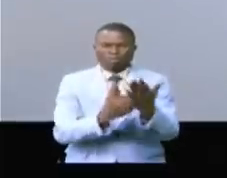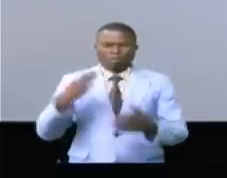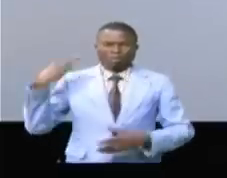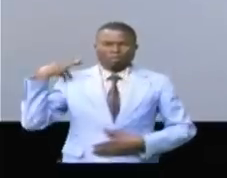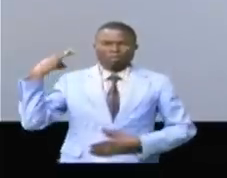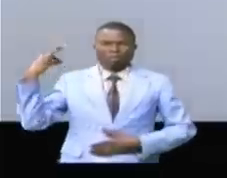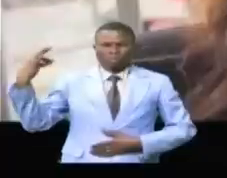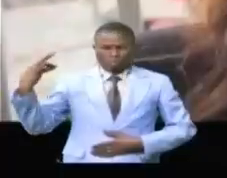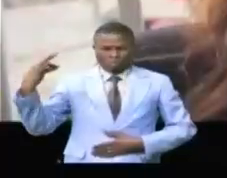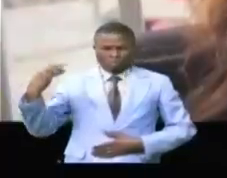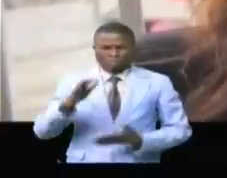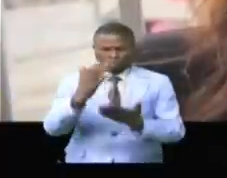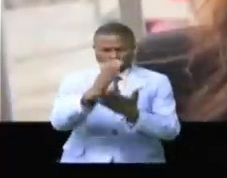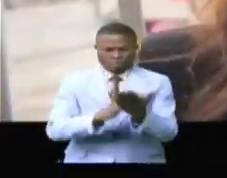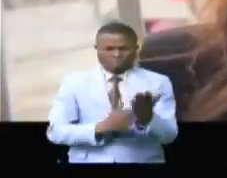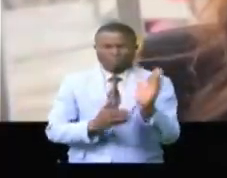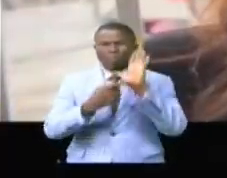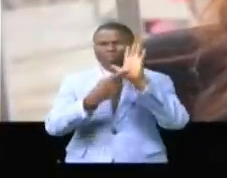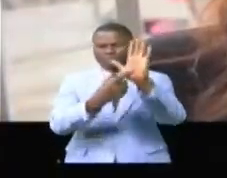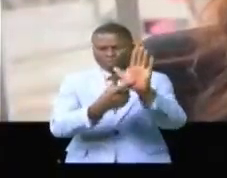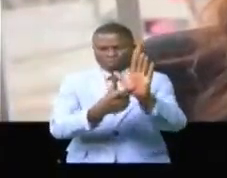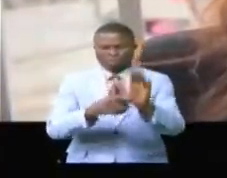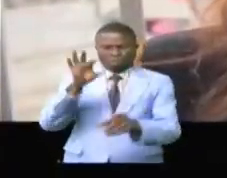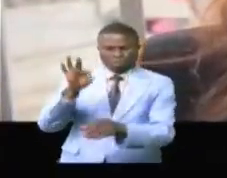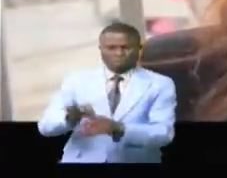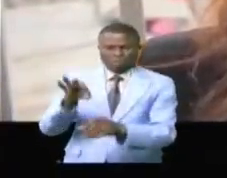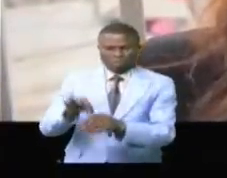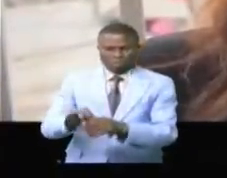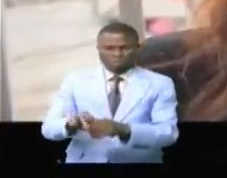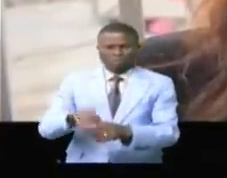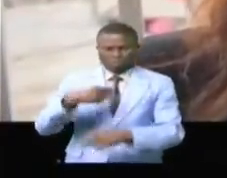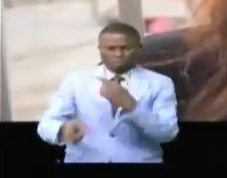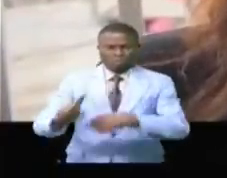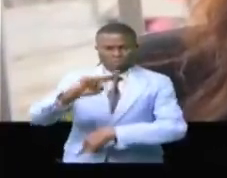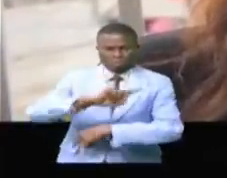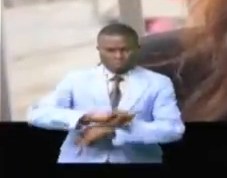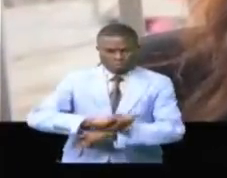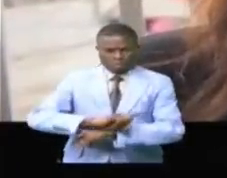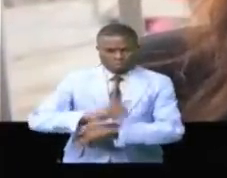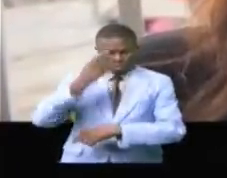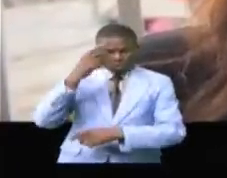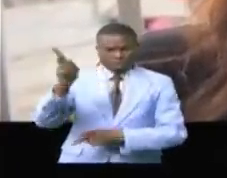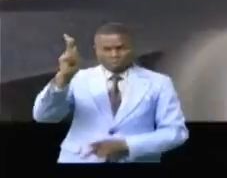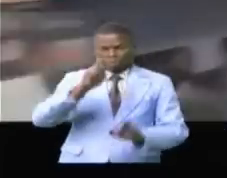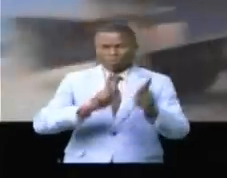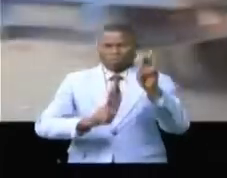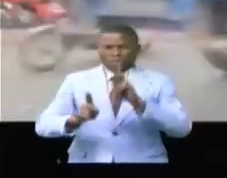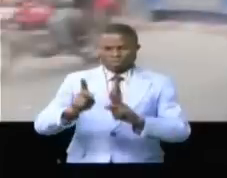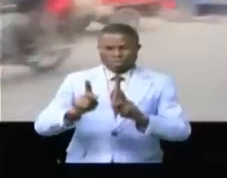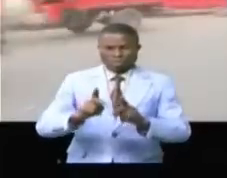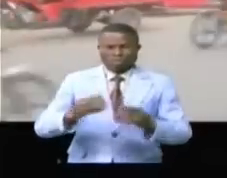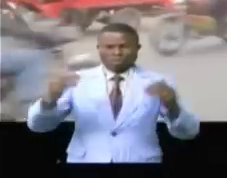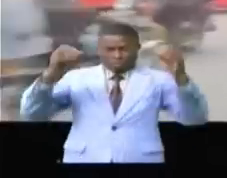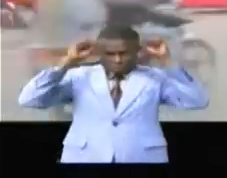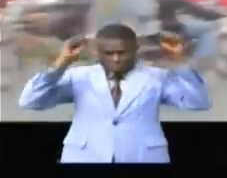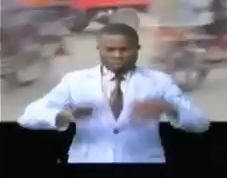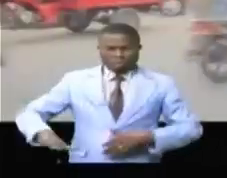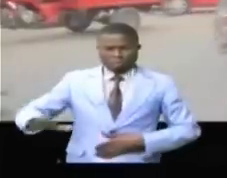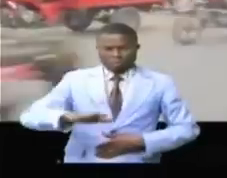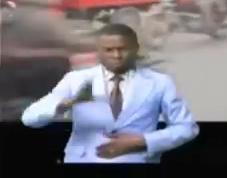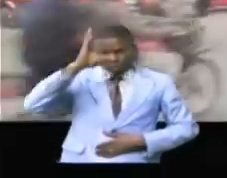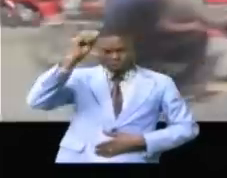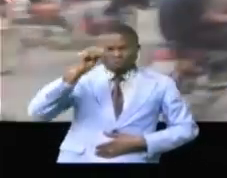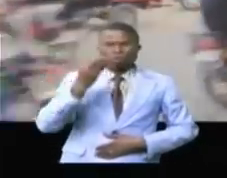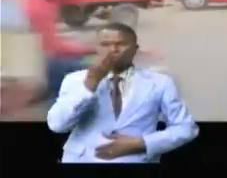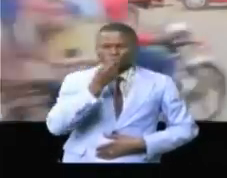et les a affichés. Les élections, pour moi, c'est une porte ouverte pour la population. Le chef de l'État, c'est un homme de